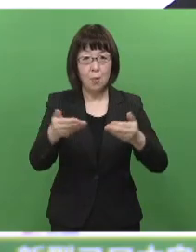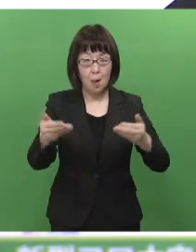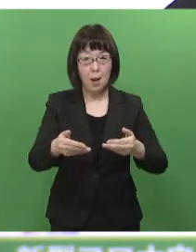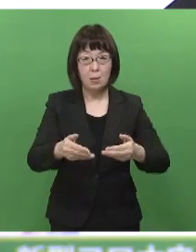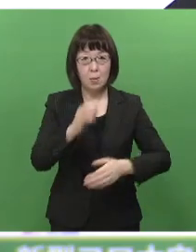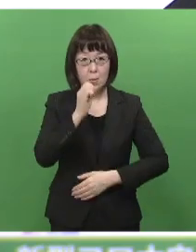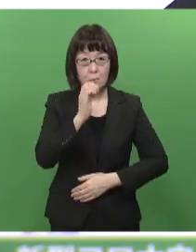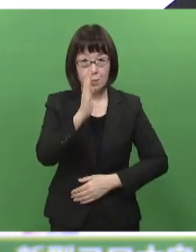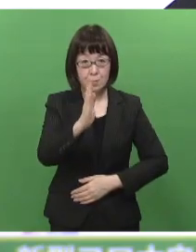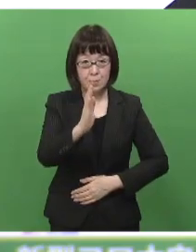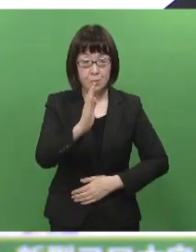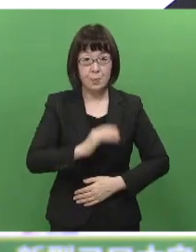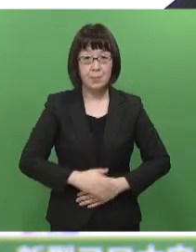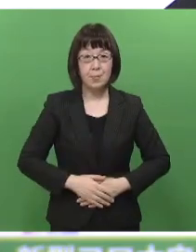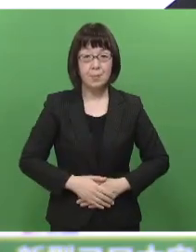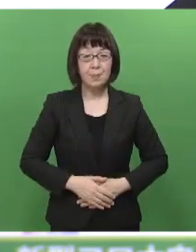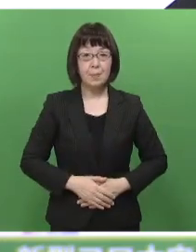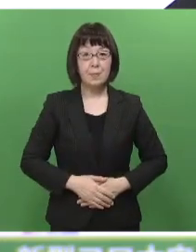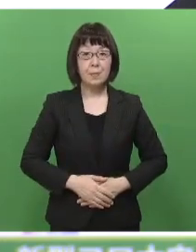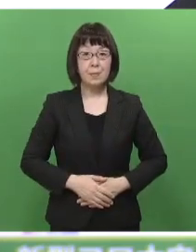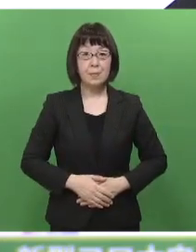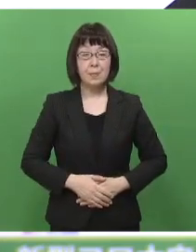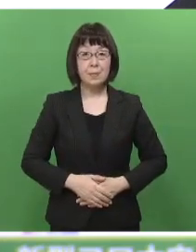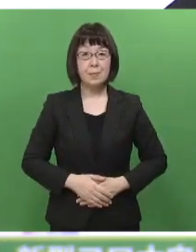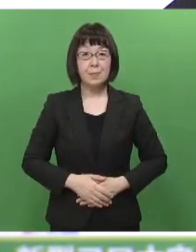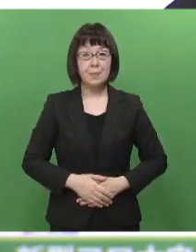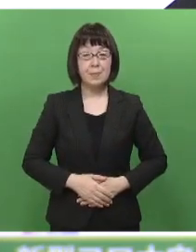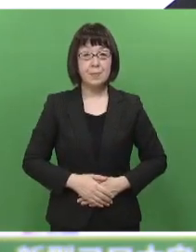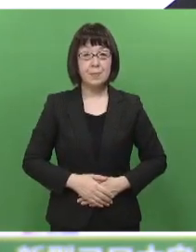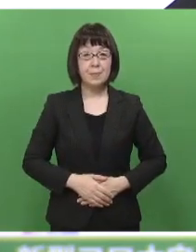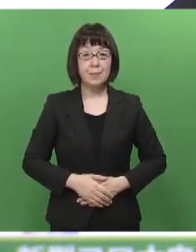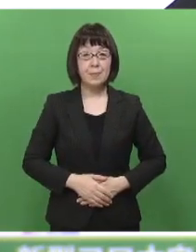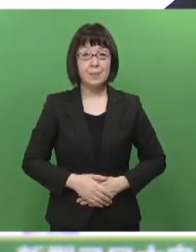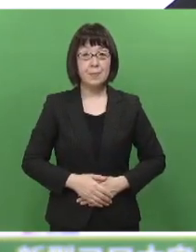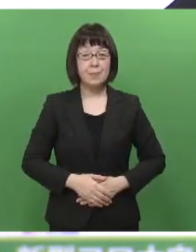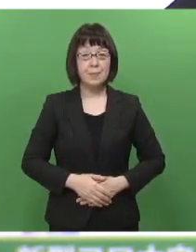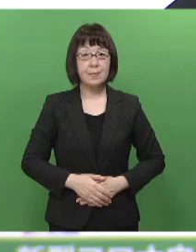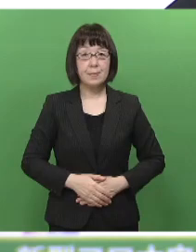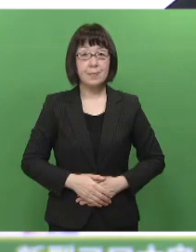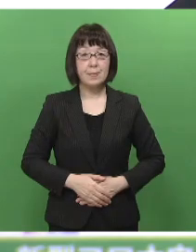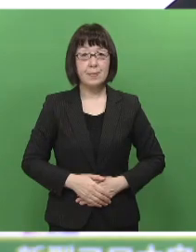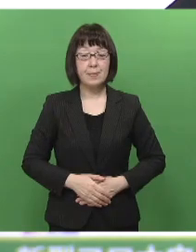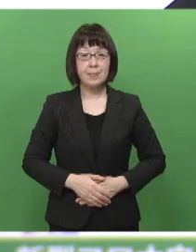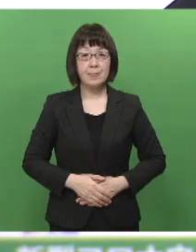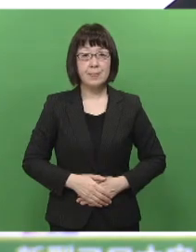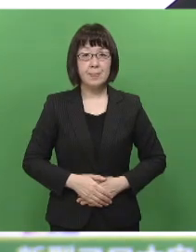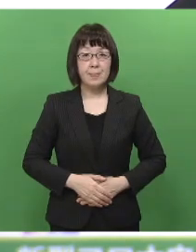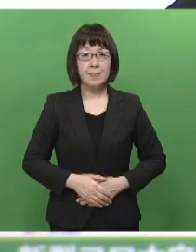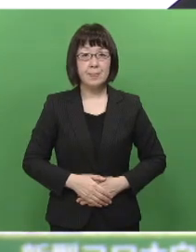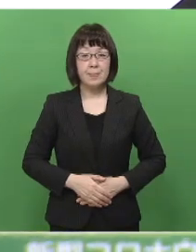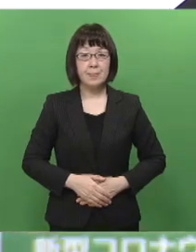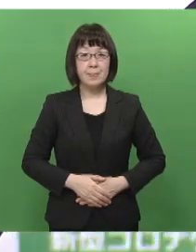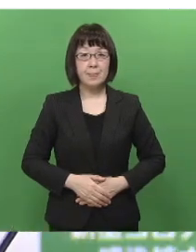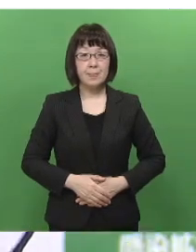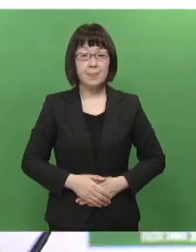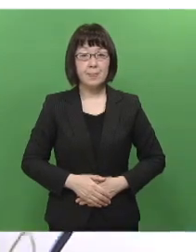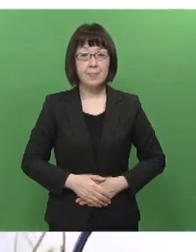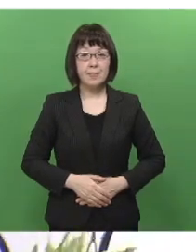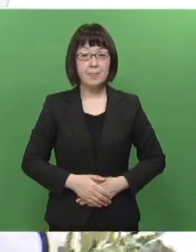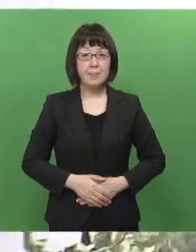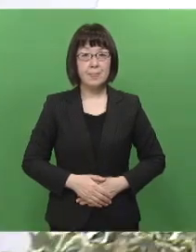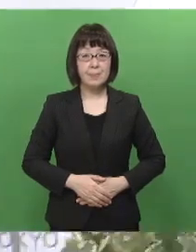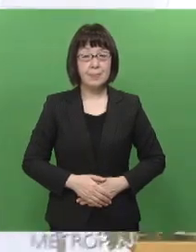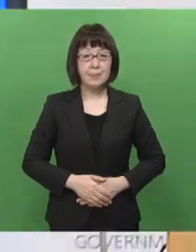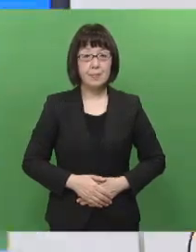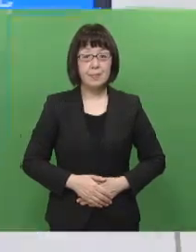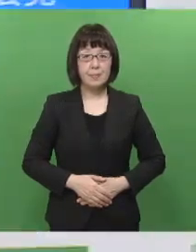。 ありがとうございました。幹事社からは以上です。各社の質問に移ります。質問がある社は挙手の上、